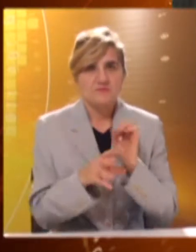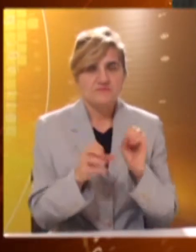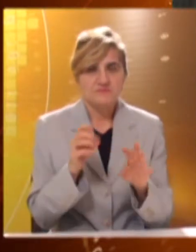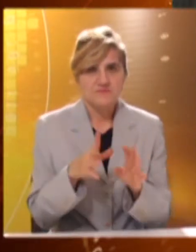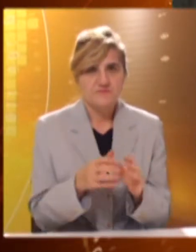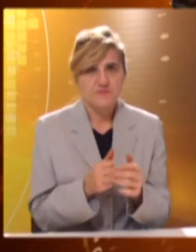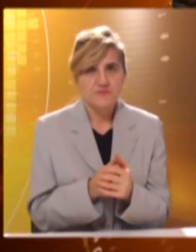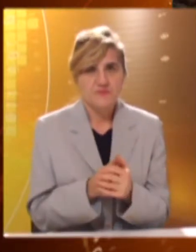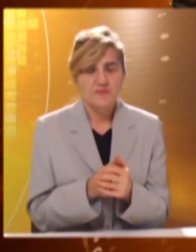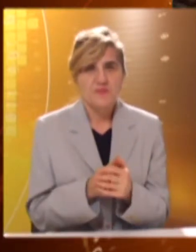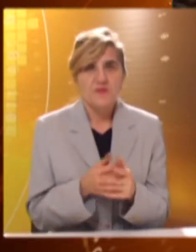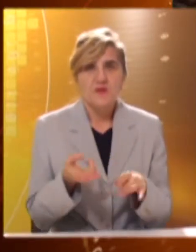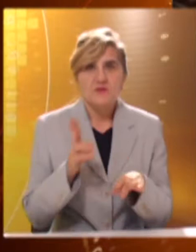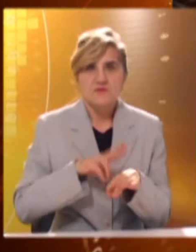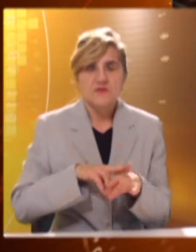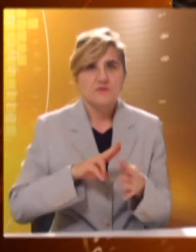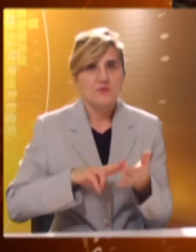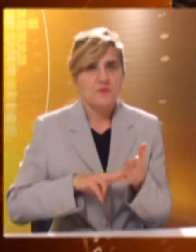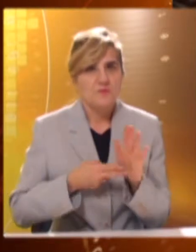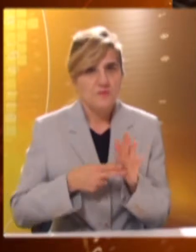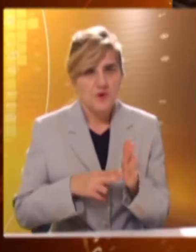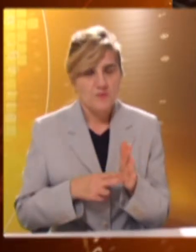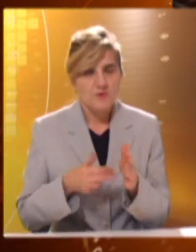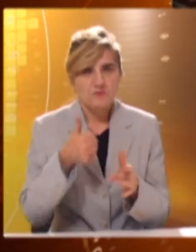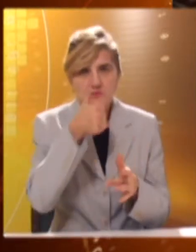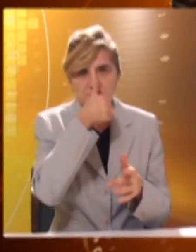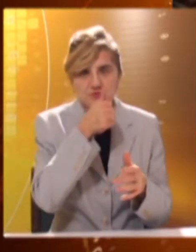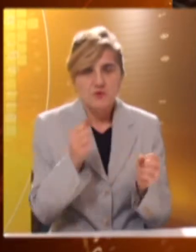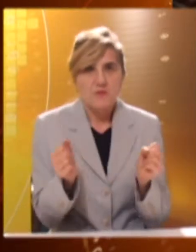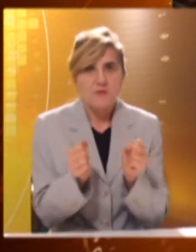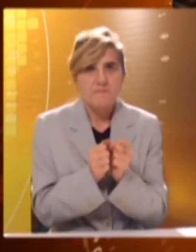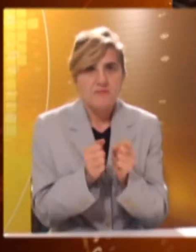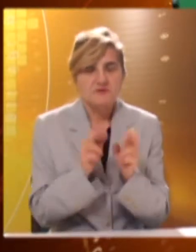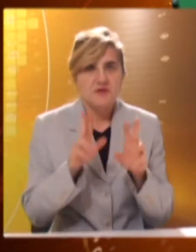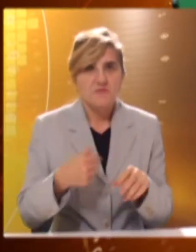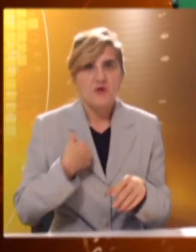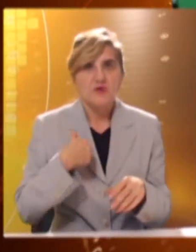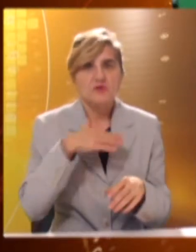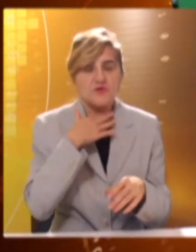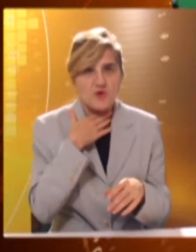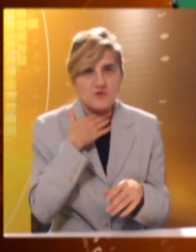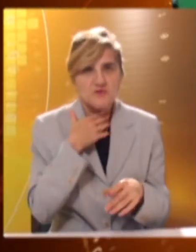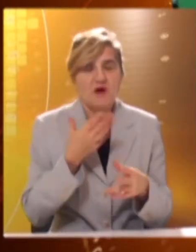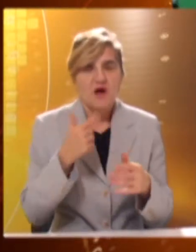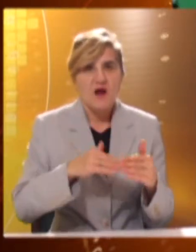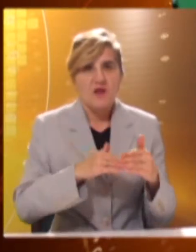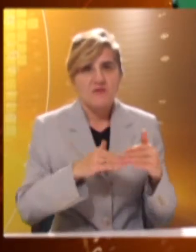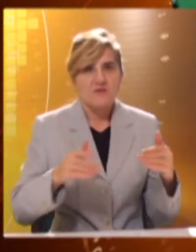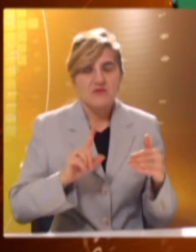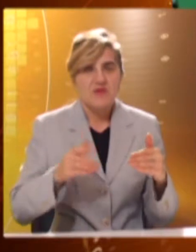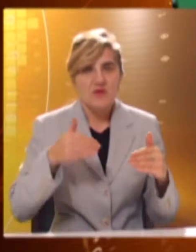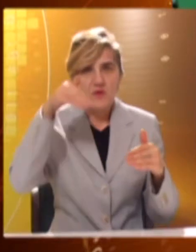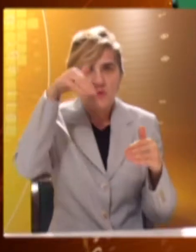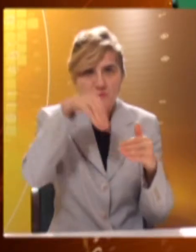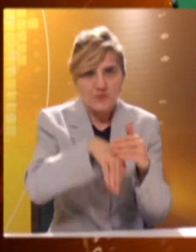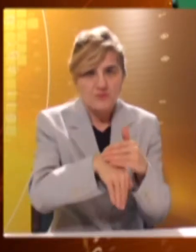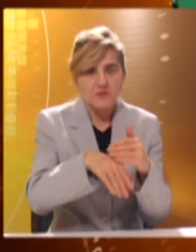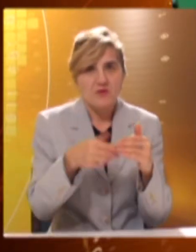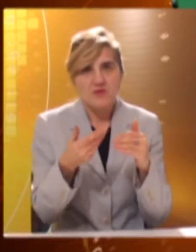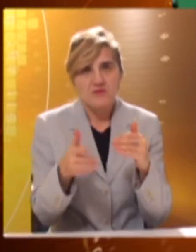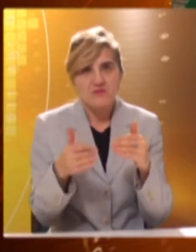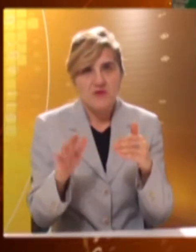spornim lokacijama. Najveći problem ogleda se u tome što mesta u kontejnerima ima dovoljno i što su oni konstantno poluprazni, a ipak se smeće odlaže pored